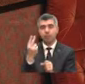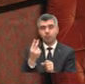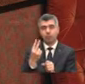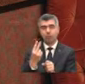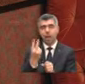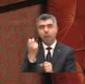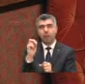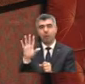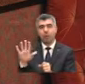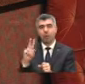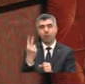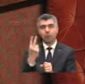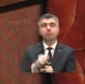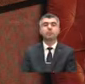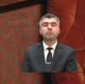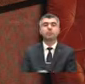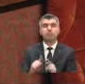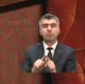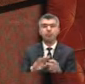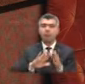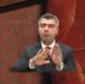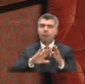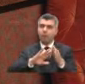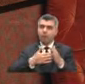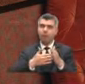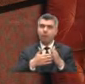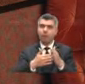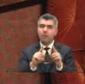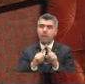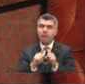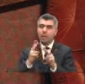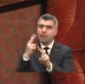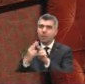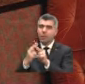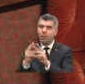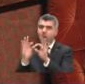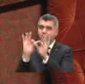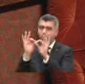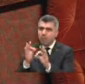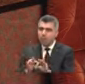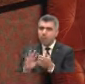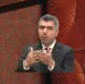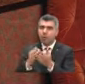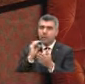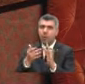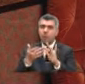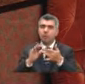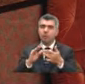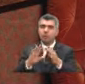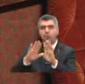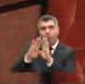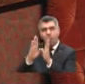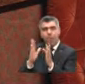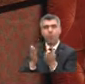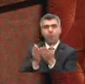2022-2025 اللي غادي تكون فيها واحد المنظومة معلوماتية مندمجة غيتم الرصد فيها بطريقة الرقمنة جميع الأطفال اللي